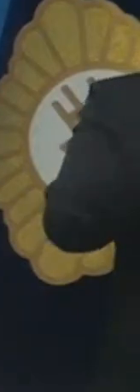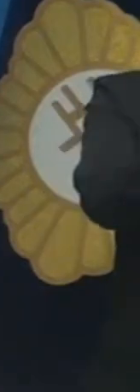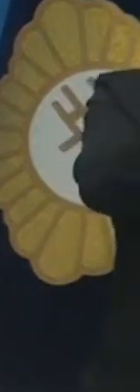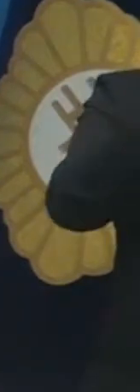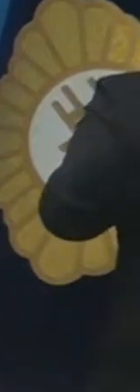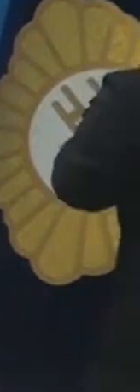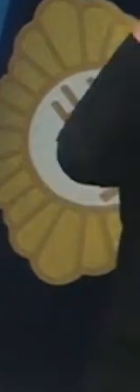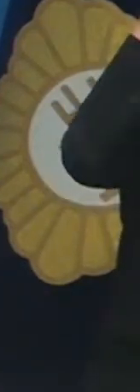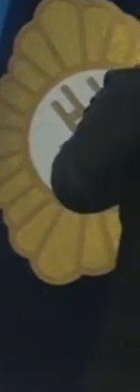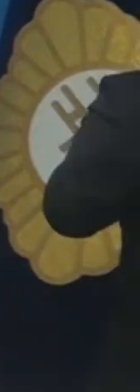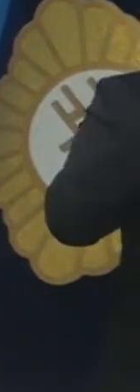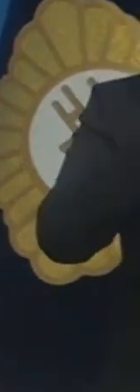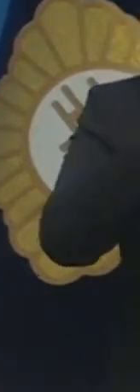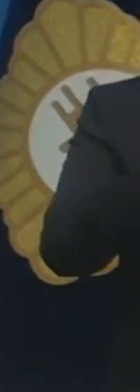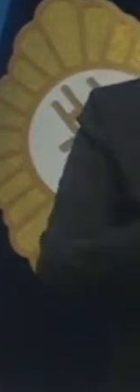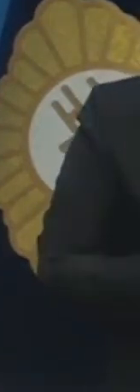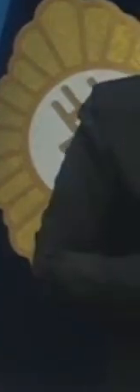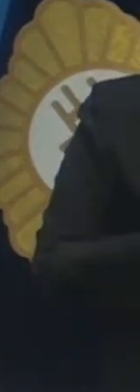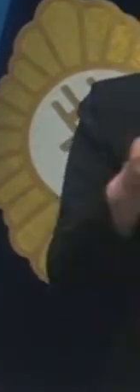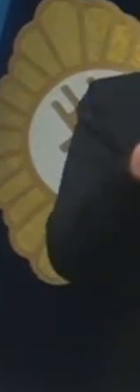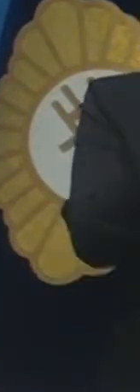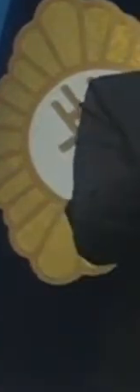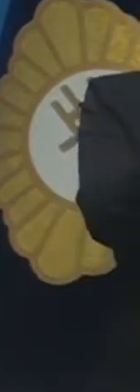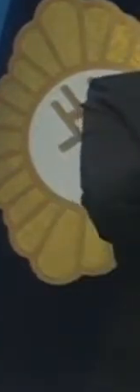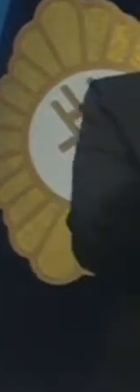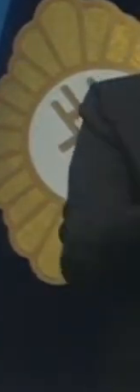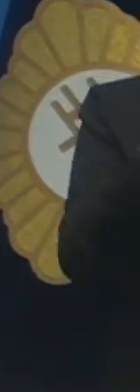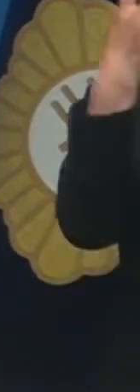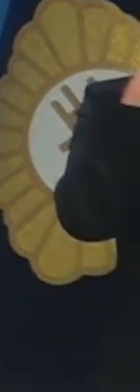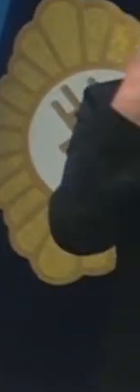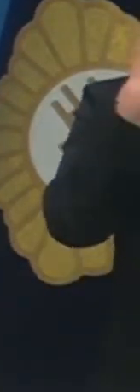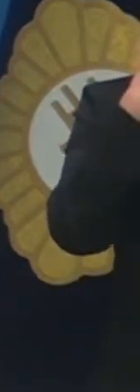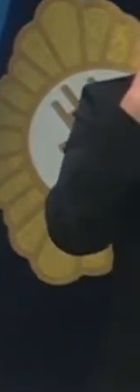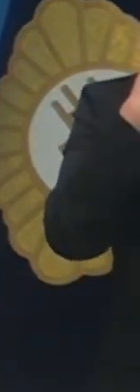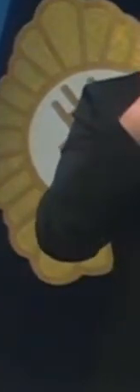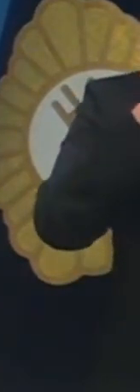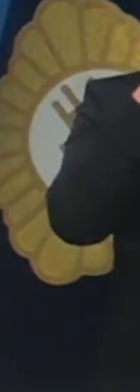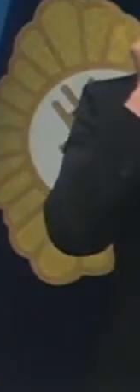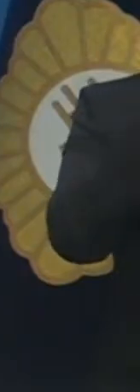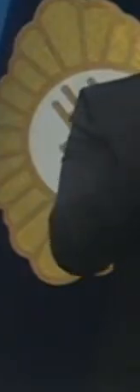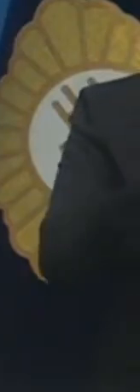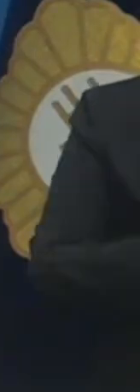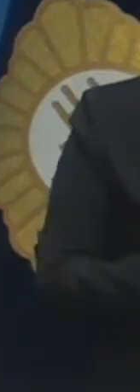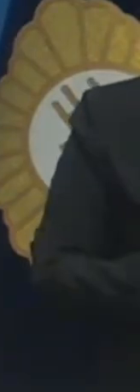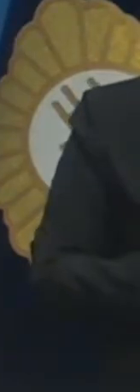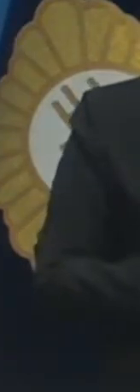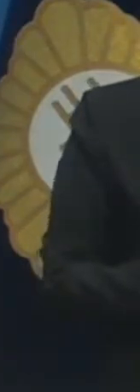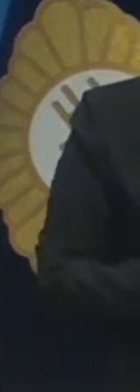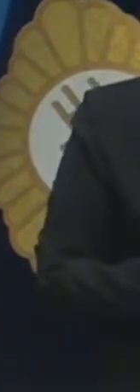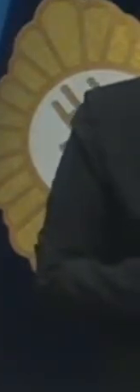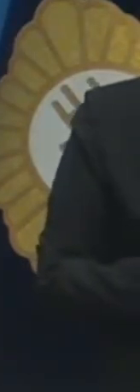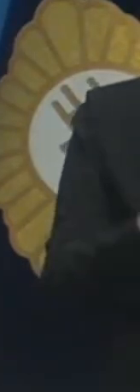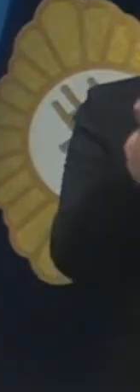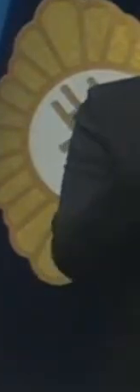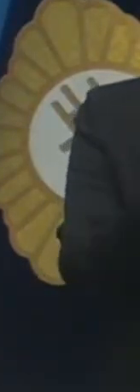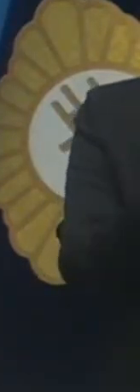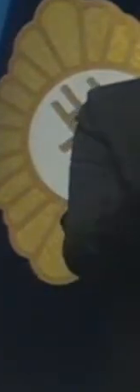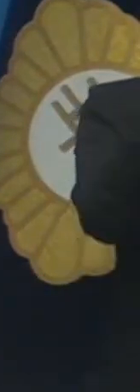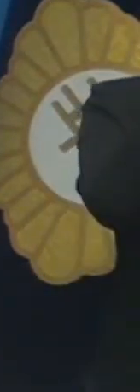연구윤리위원회의 기능 미비와 교육부 감시 소홀이라는 이중